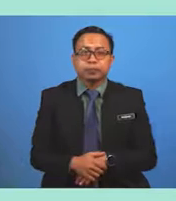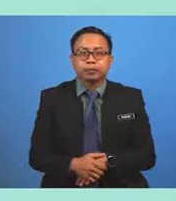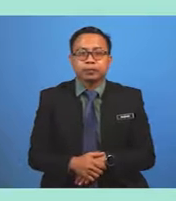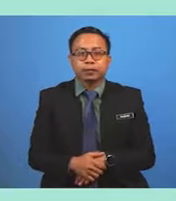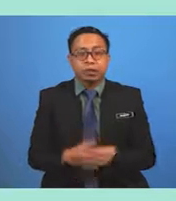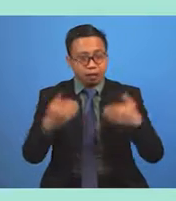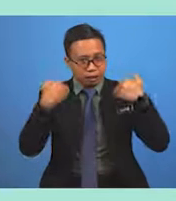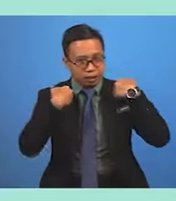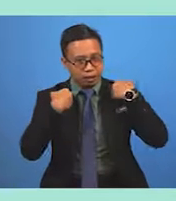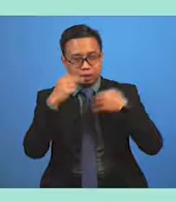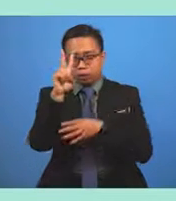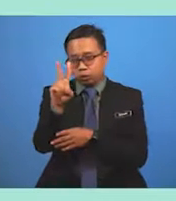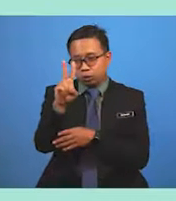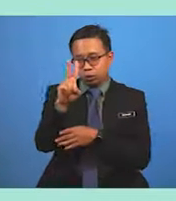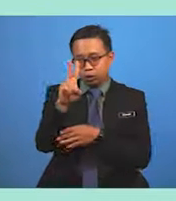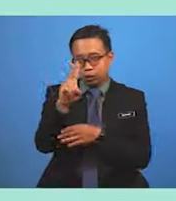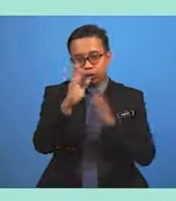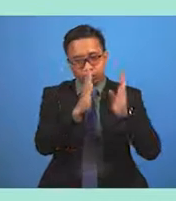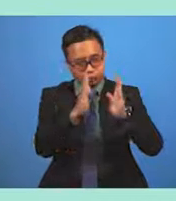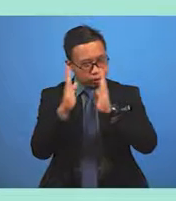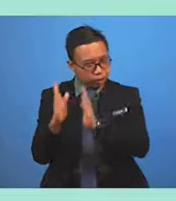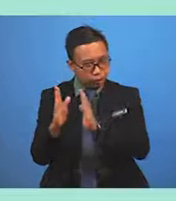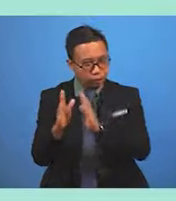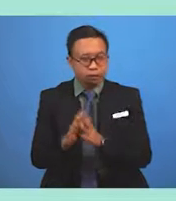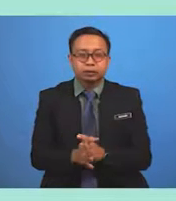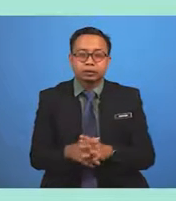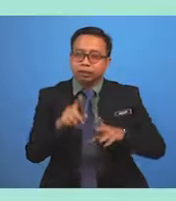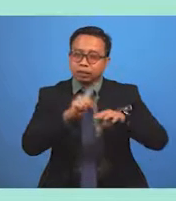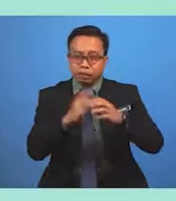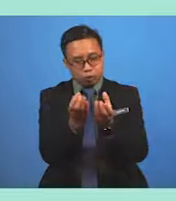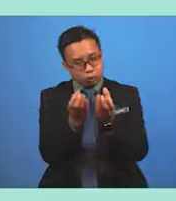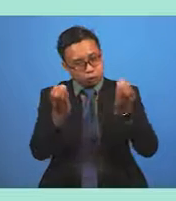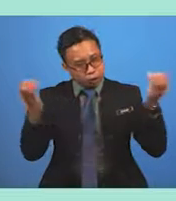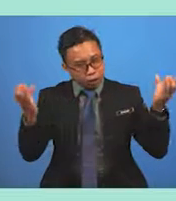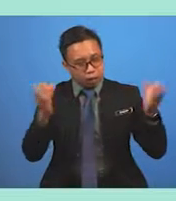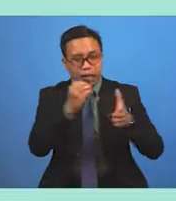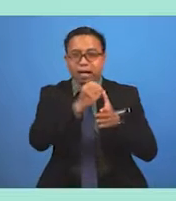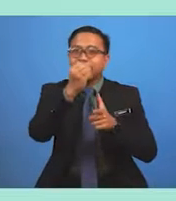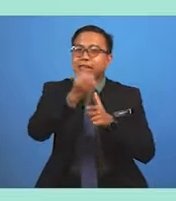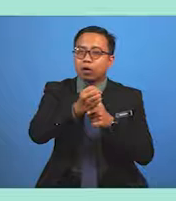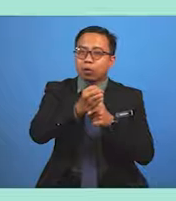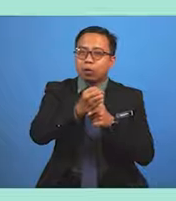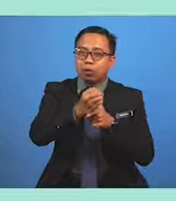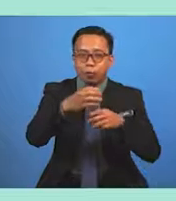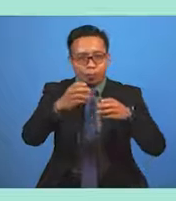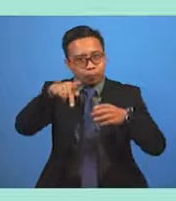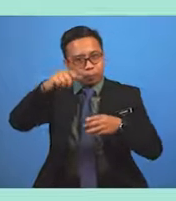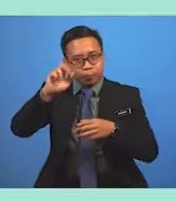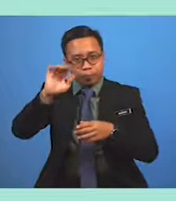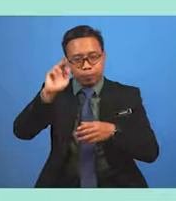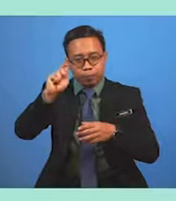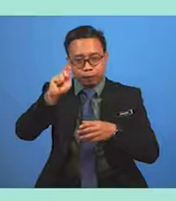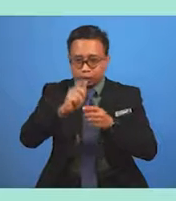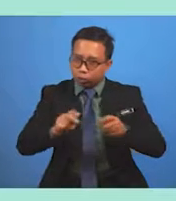Penapis terbahagi kepada 2 peringkat iaitu penapis di longkang atau parit utama dan penapis di